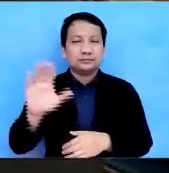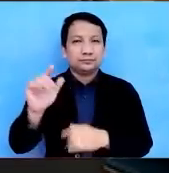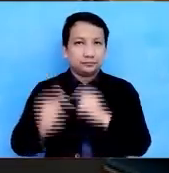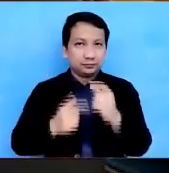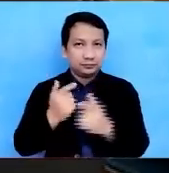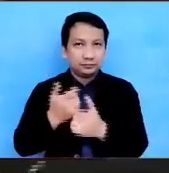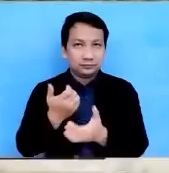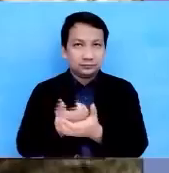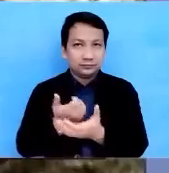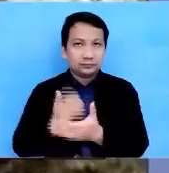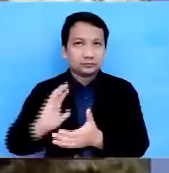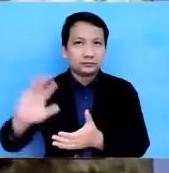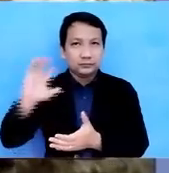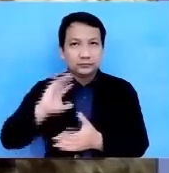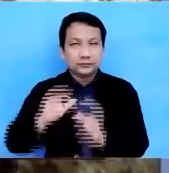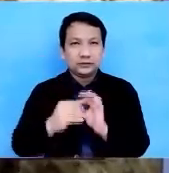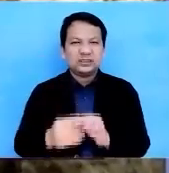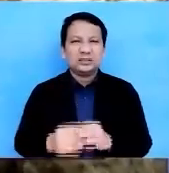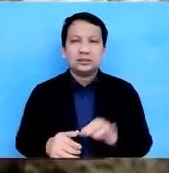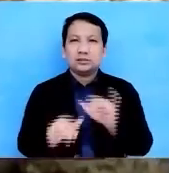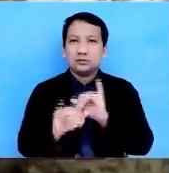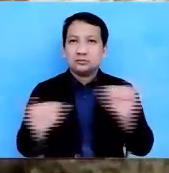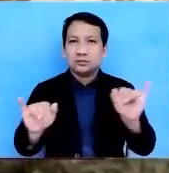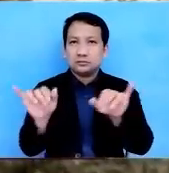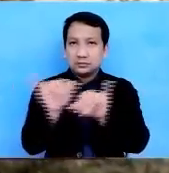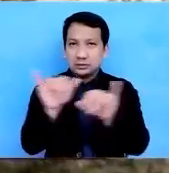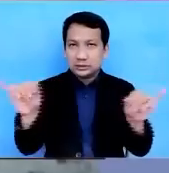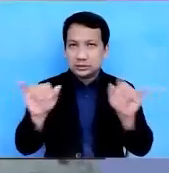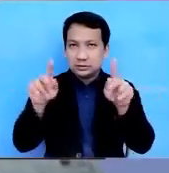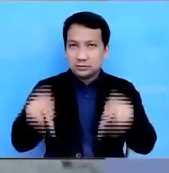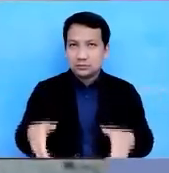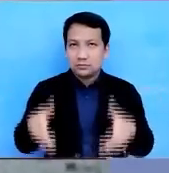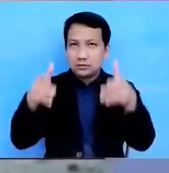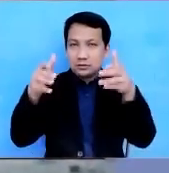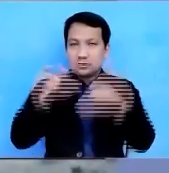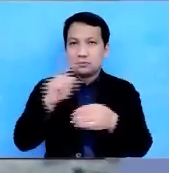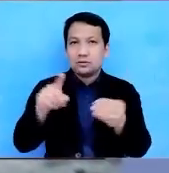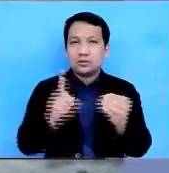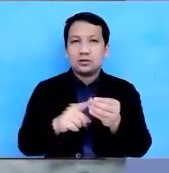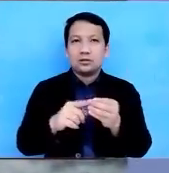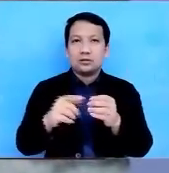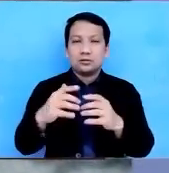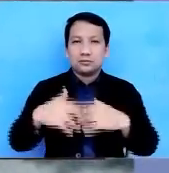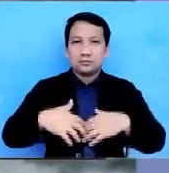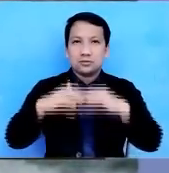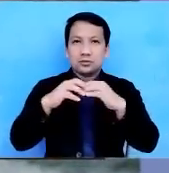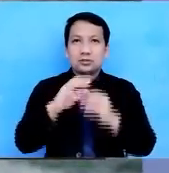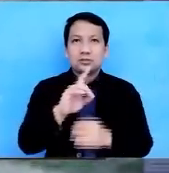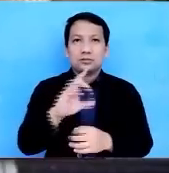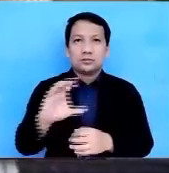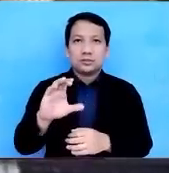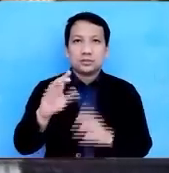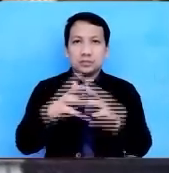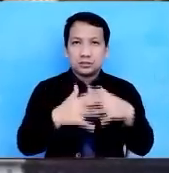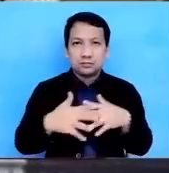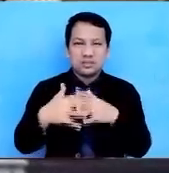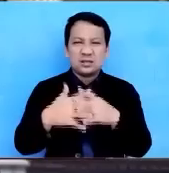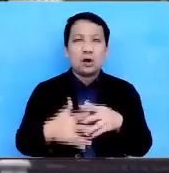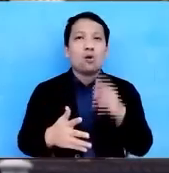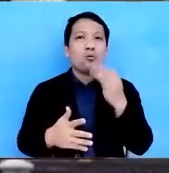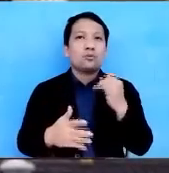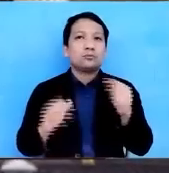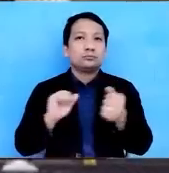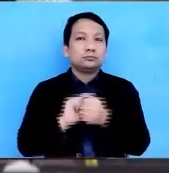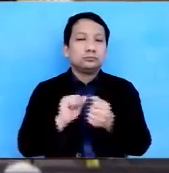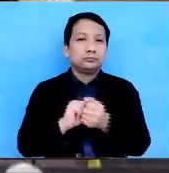at that time. Halos kawangis ng post office building ang mga gusali sa Washington, D.C. sa Amerika dahil sakop pa tayo